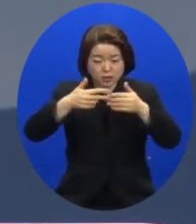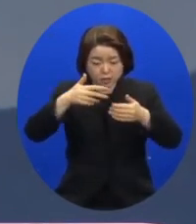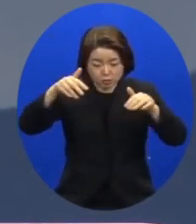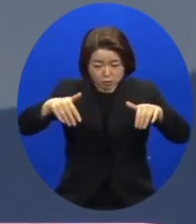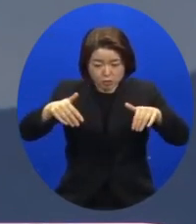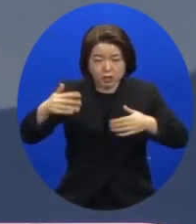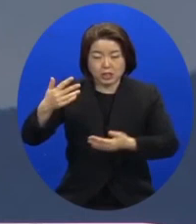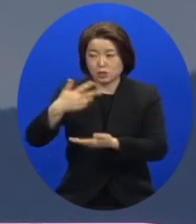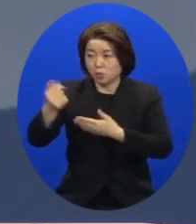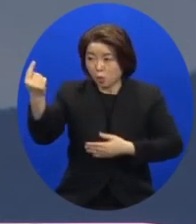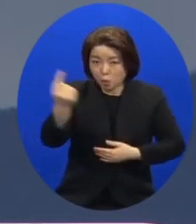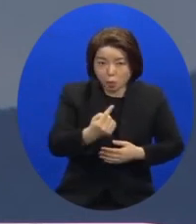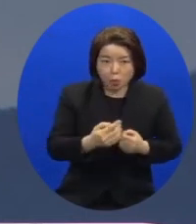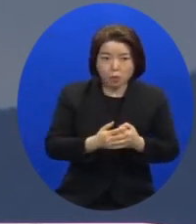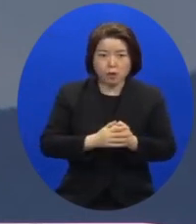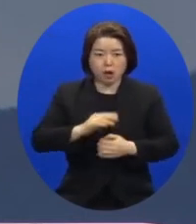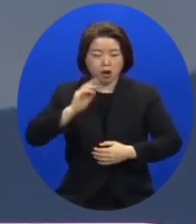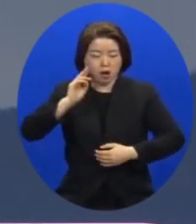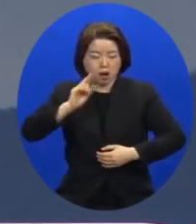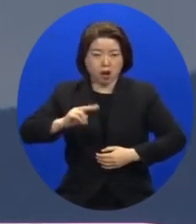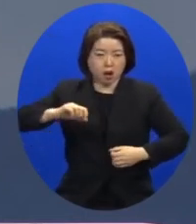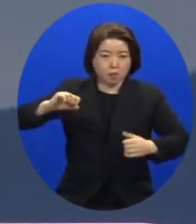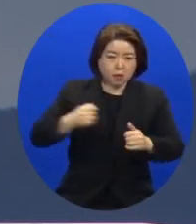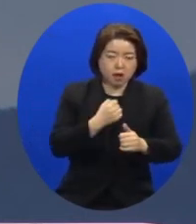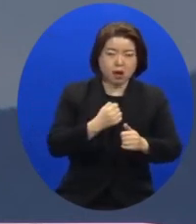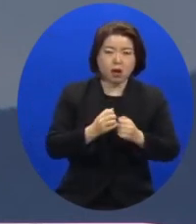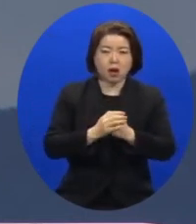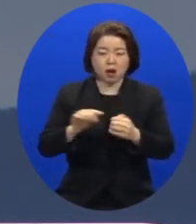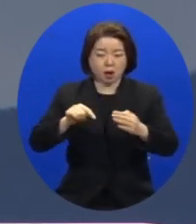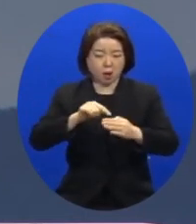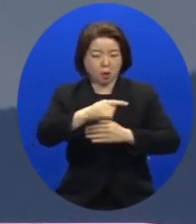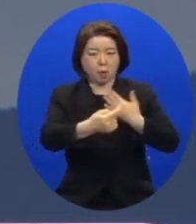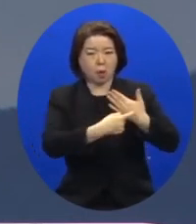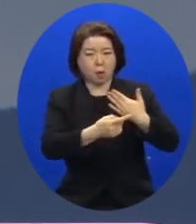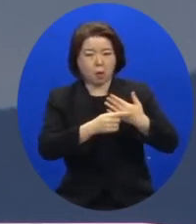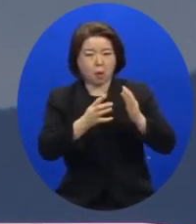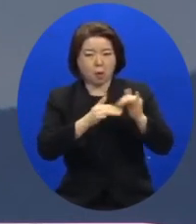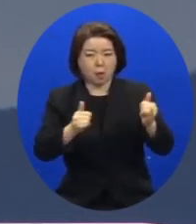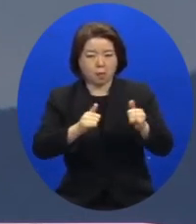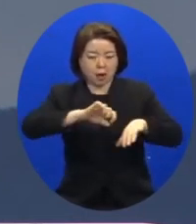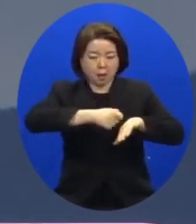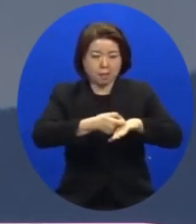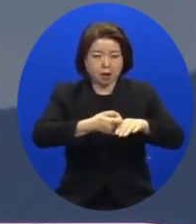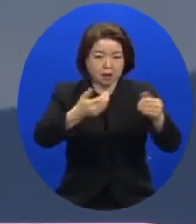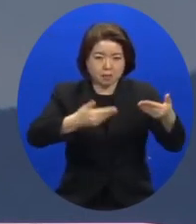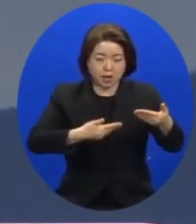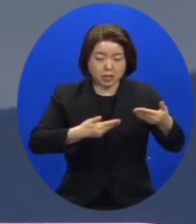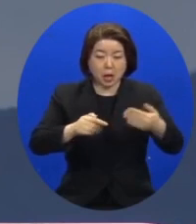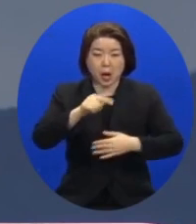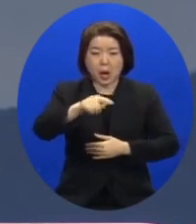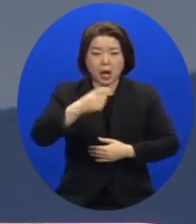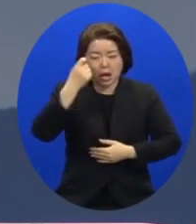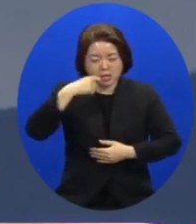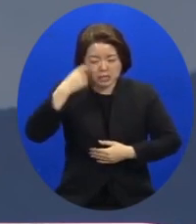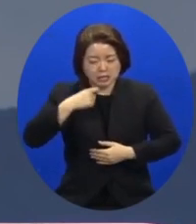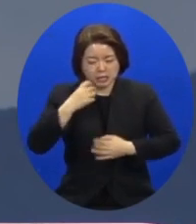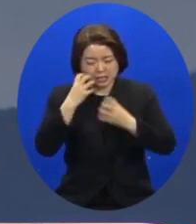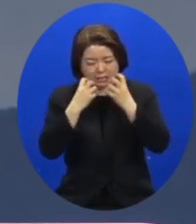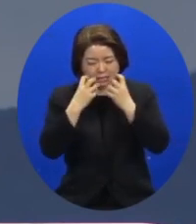때리고 외식하는 자가 받는 벌의 저하 린이 거기서 슬피 울며 이를 갈 이라